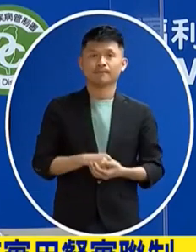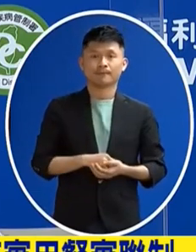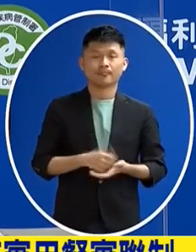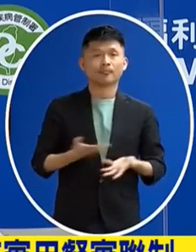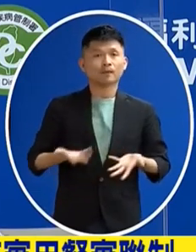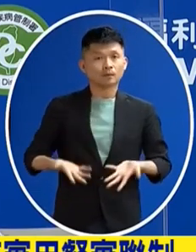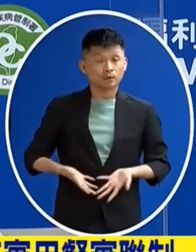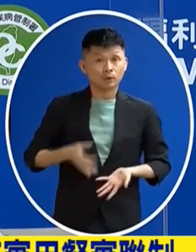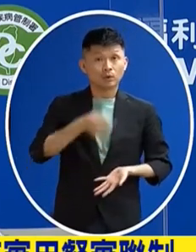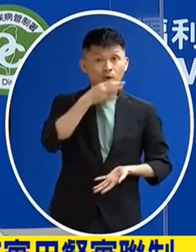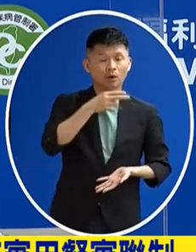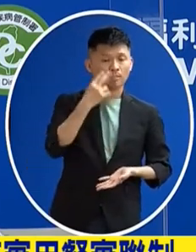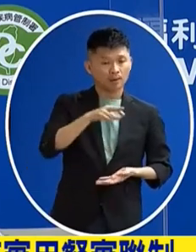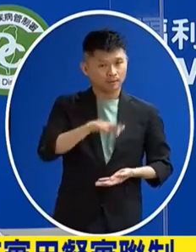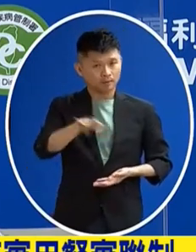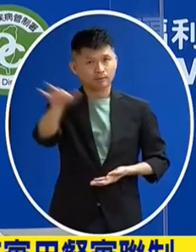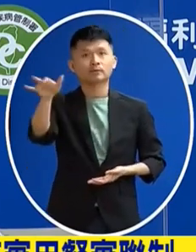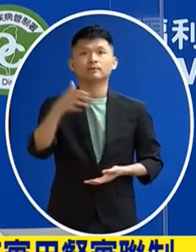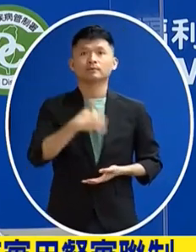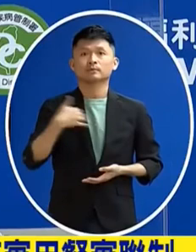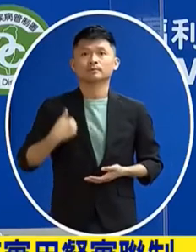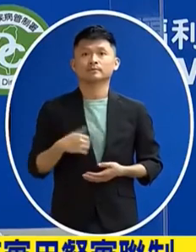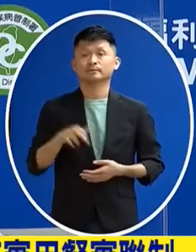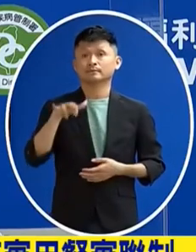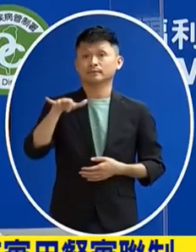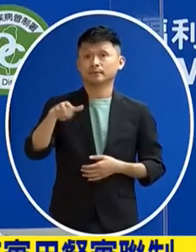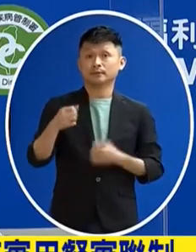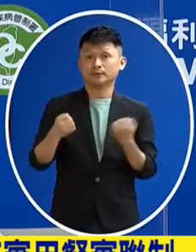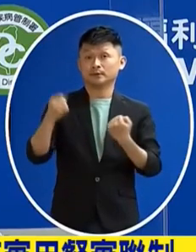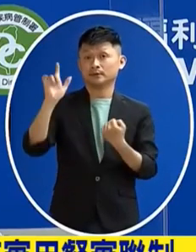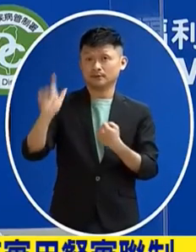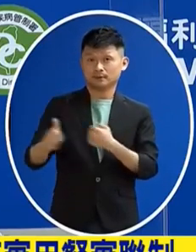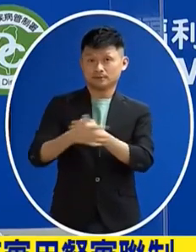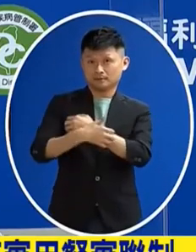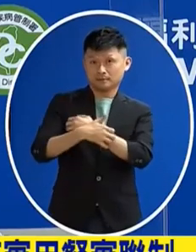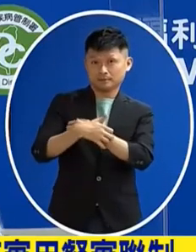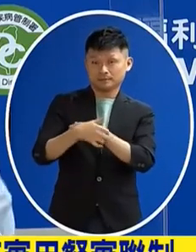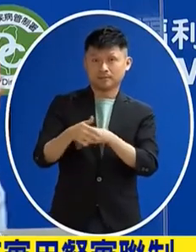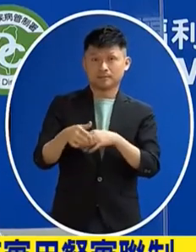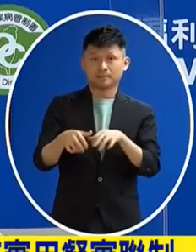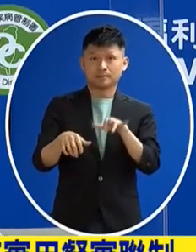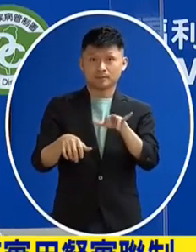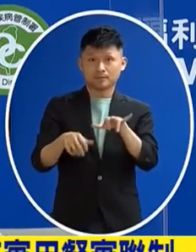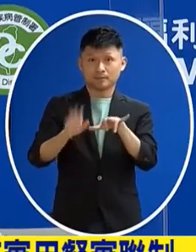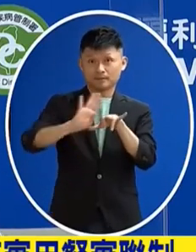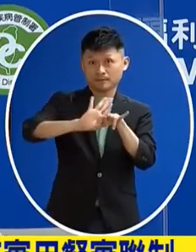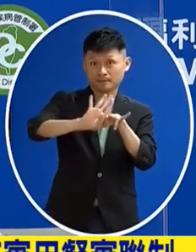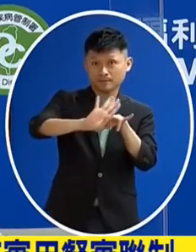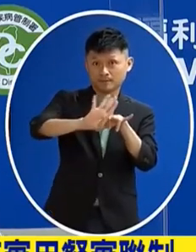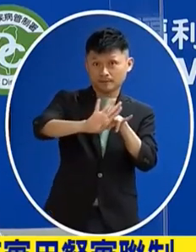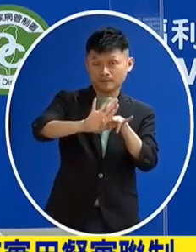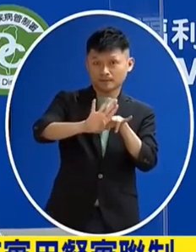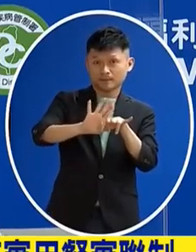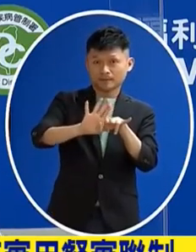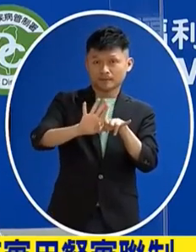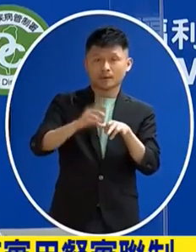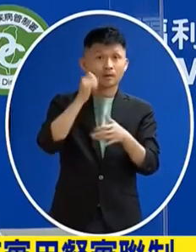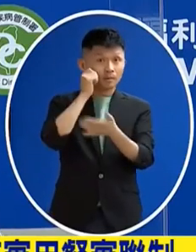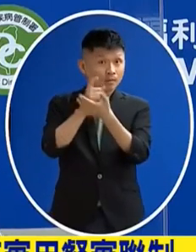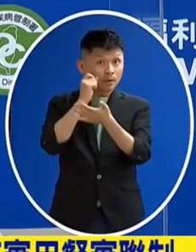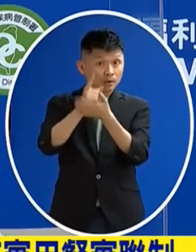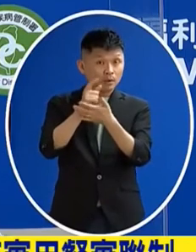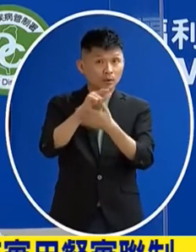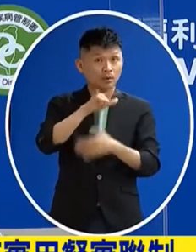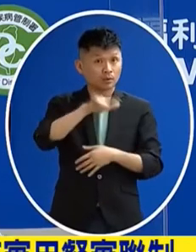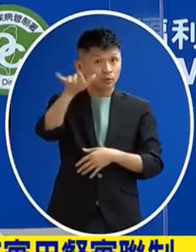间之后，那就再飞。那因为机组员在飞航前舱机组员，他在每一个月都有规定一个飞行